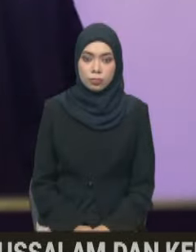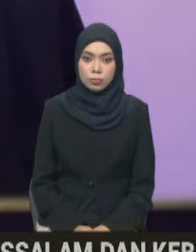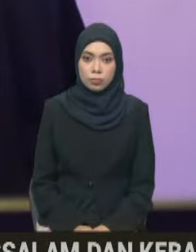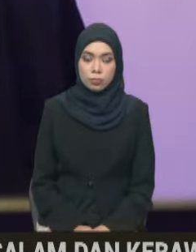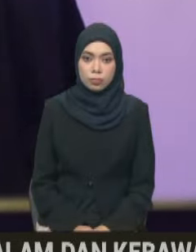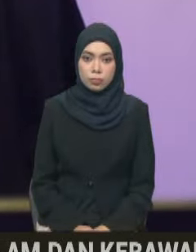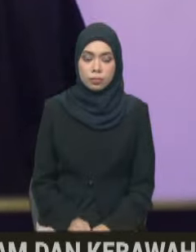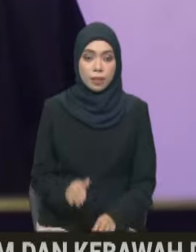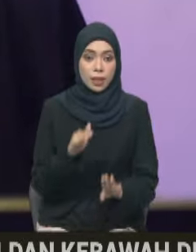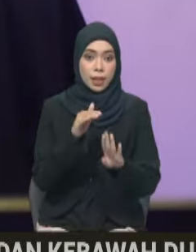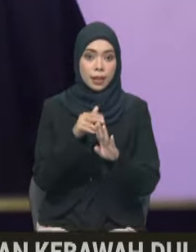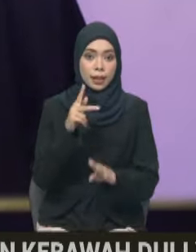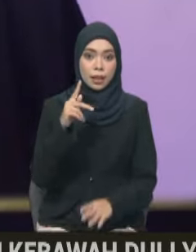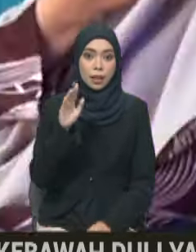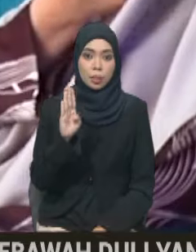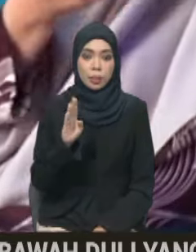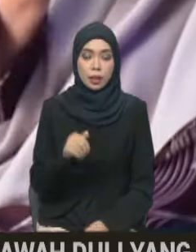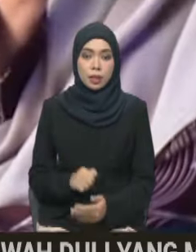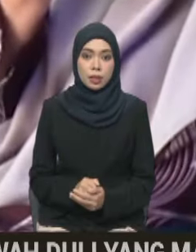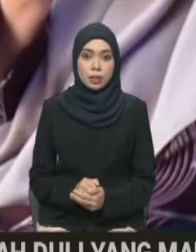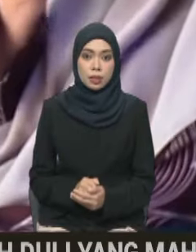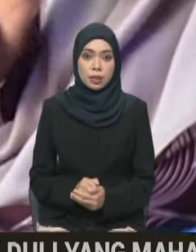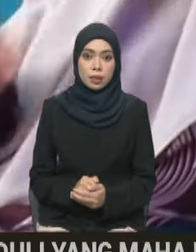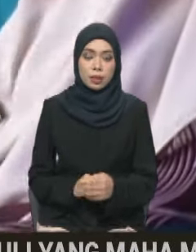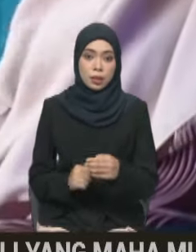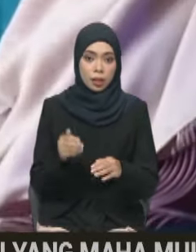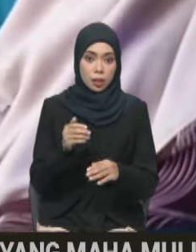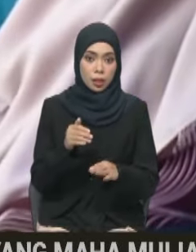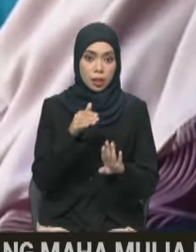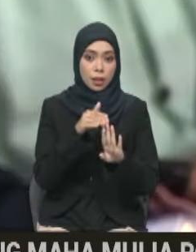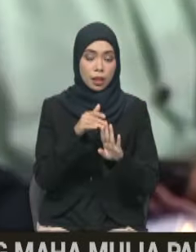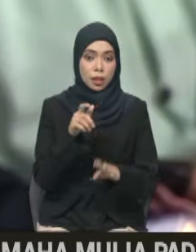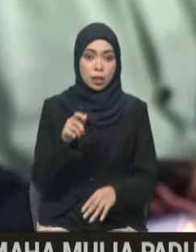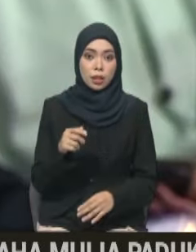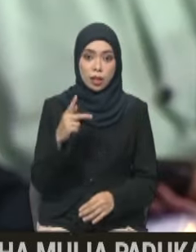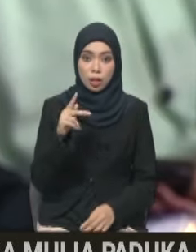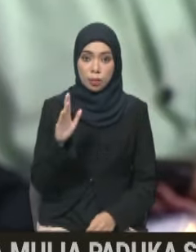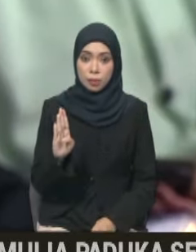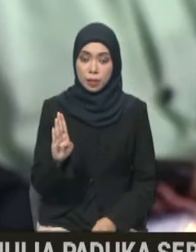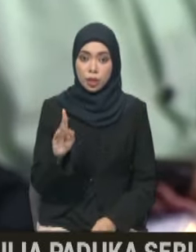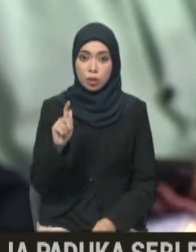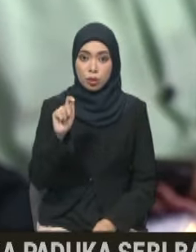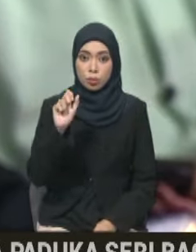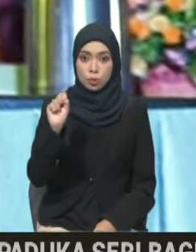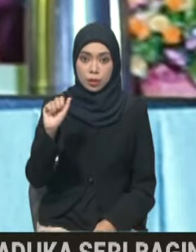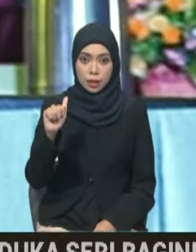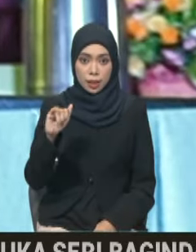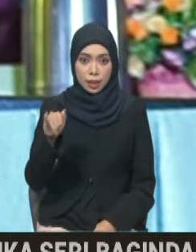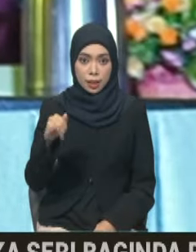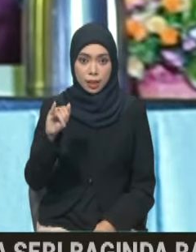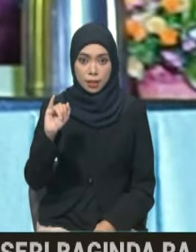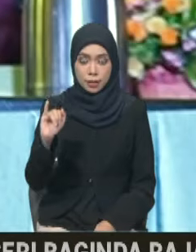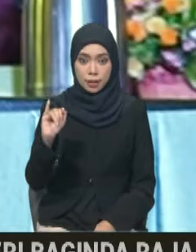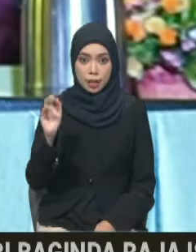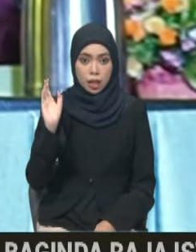Di daerah Belait, acara perayaan tertumpu di kawasan Tamu Tutong Saji, Kuala Belait. Pengisian acara forum keugamaan